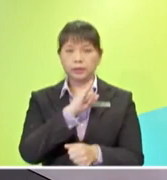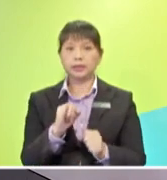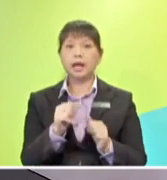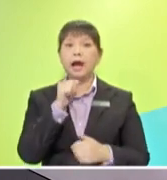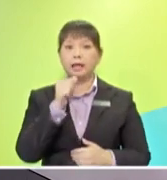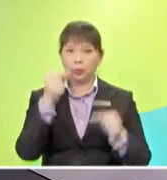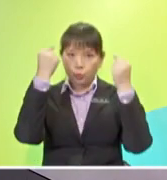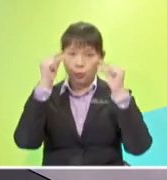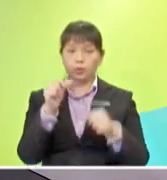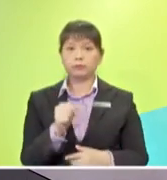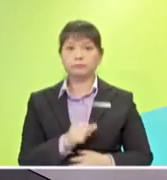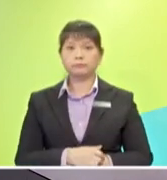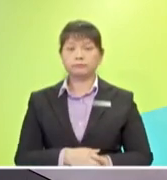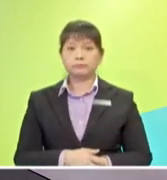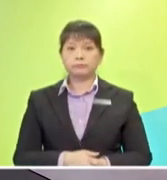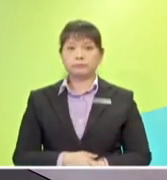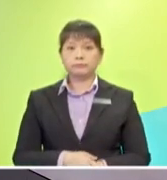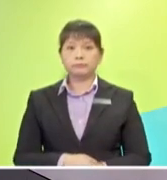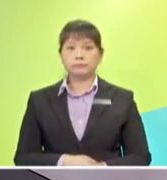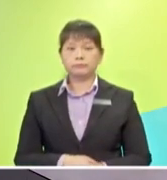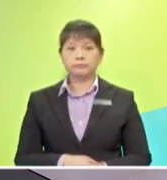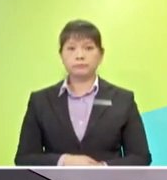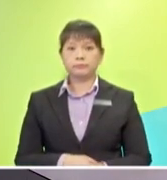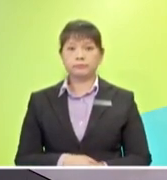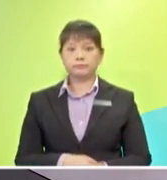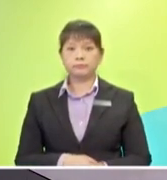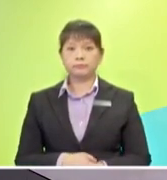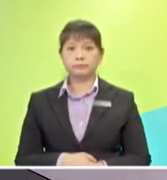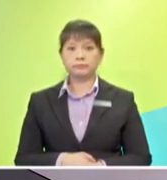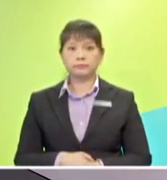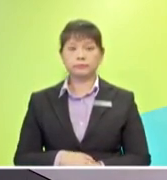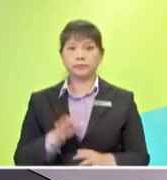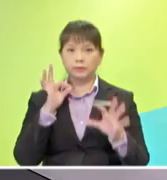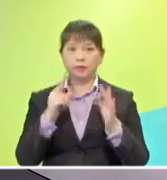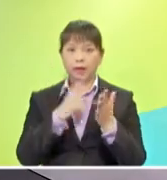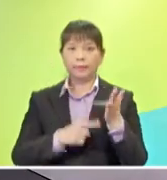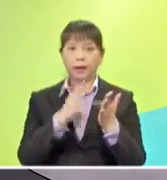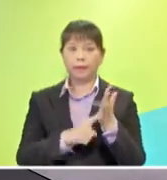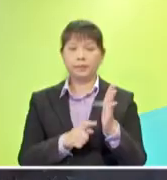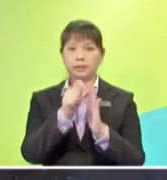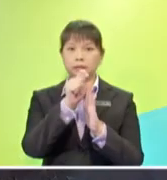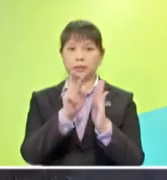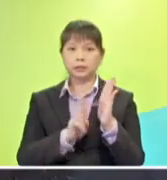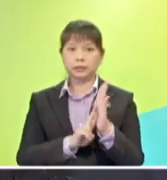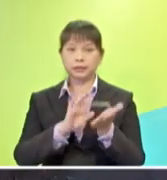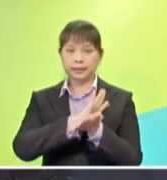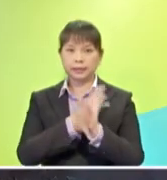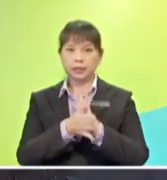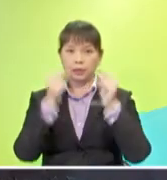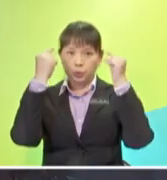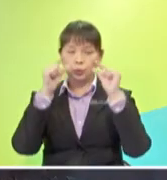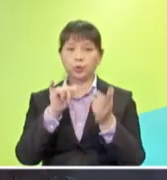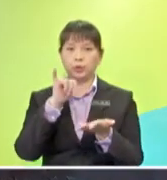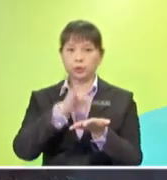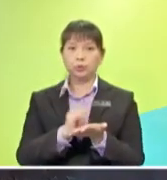bukan arahan Ibu baper Oke jadi kalau apa-apa Teh jadi ah guru itulah yang akan